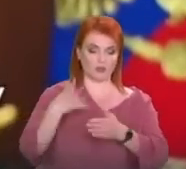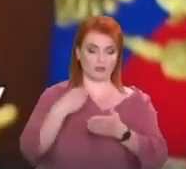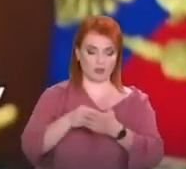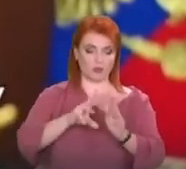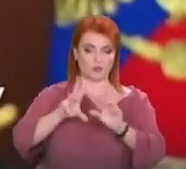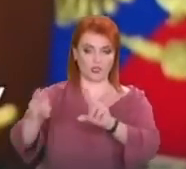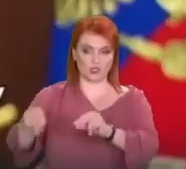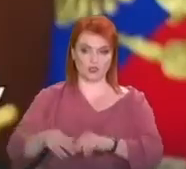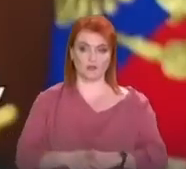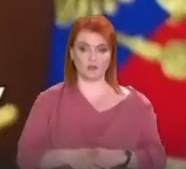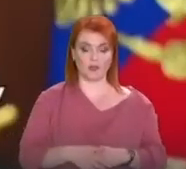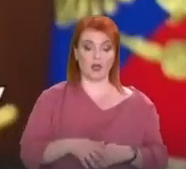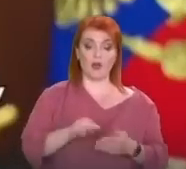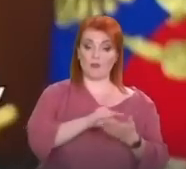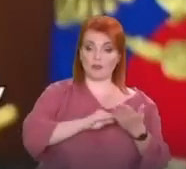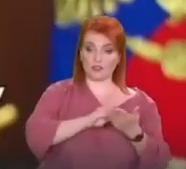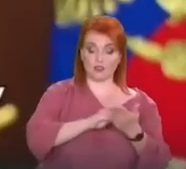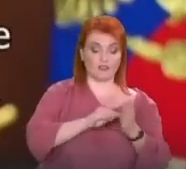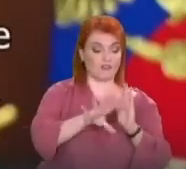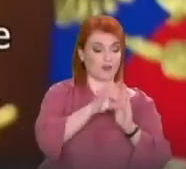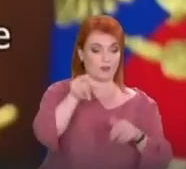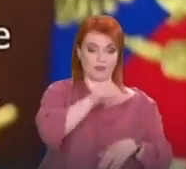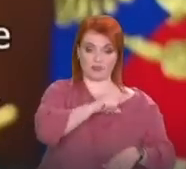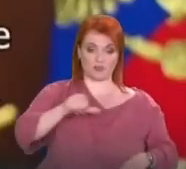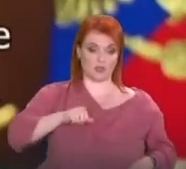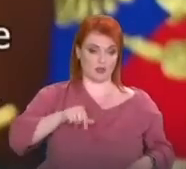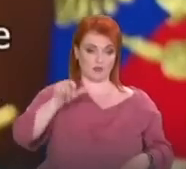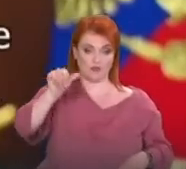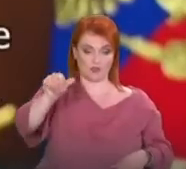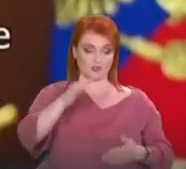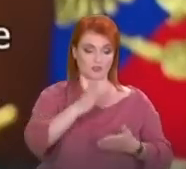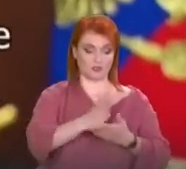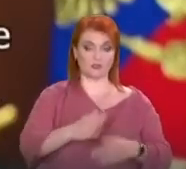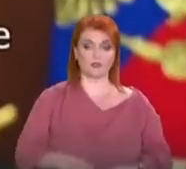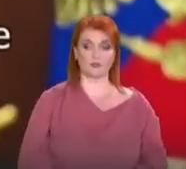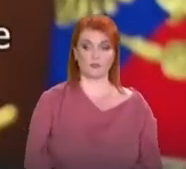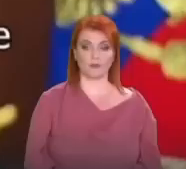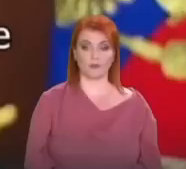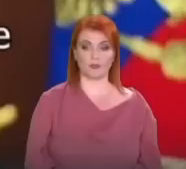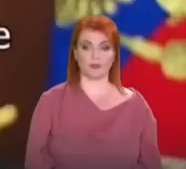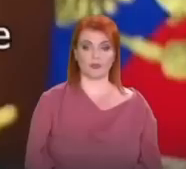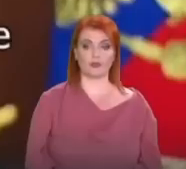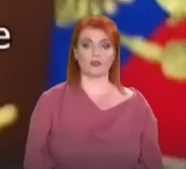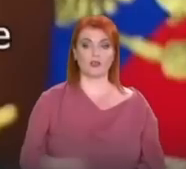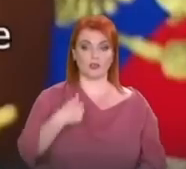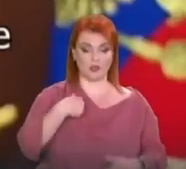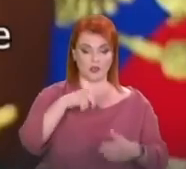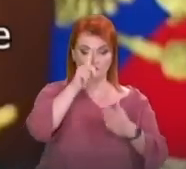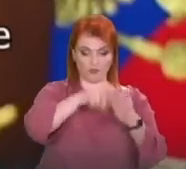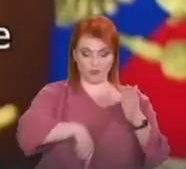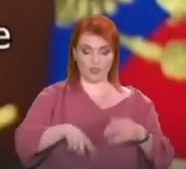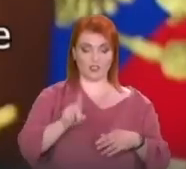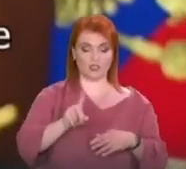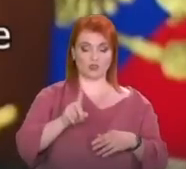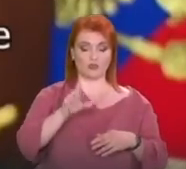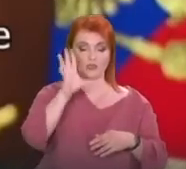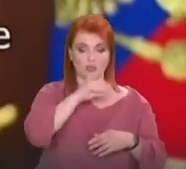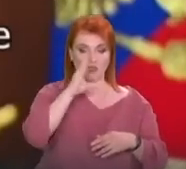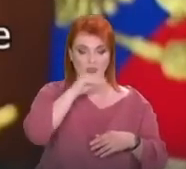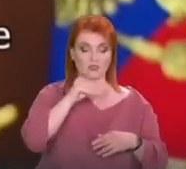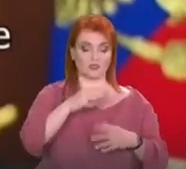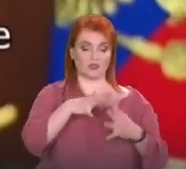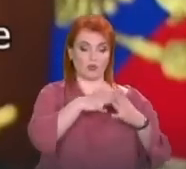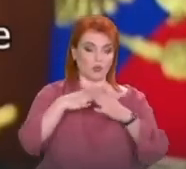Повторю, выбор за каждым из вас. Но уверен, это будет выбор воинов России, которые